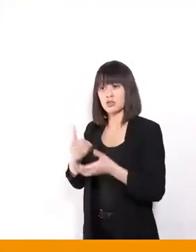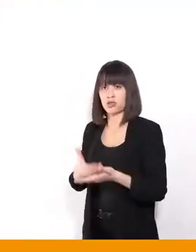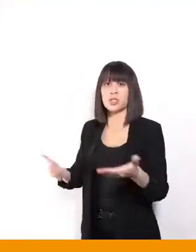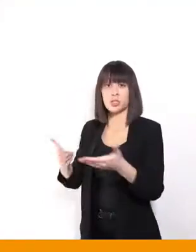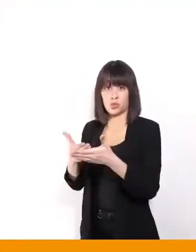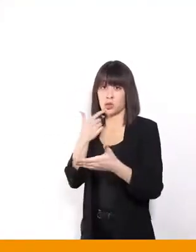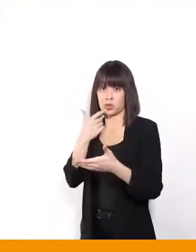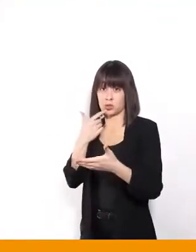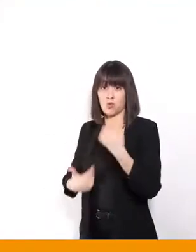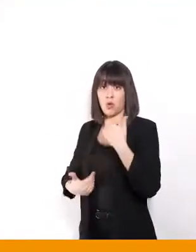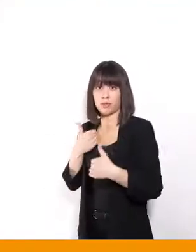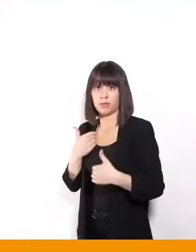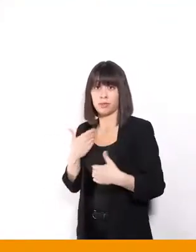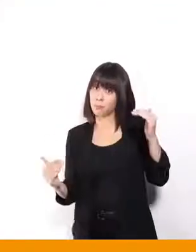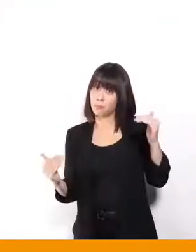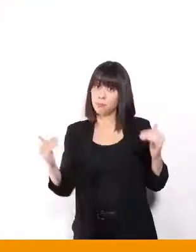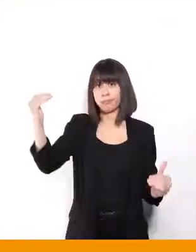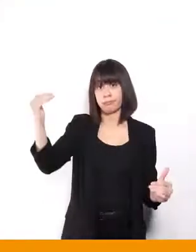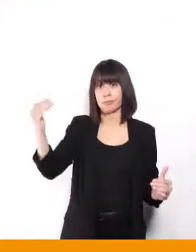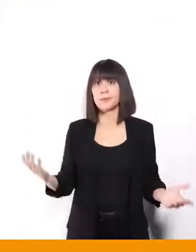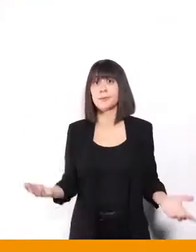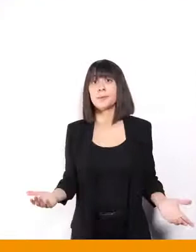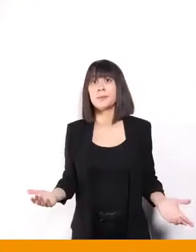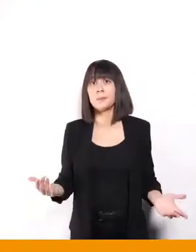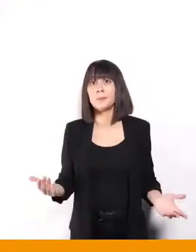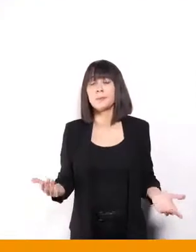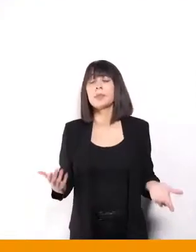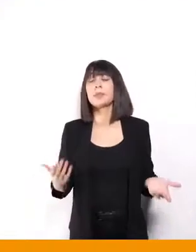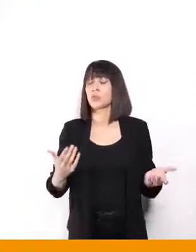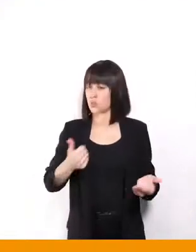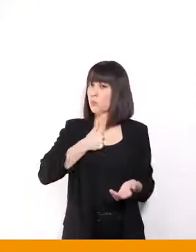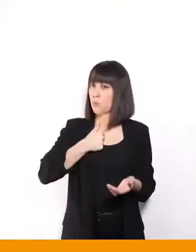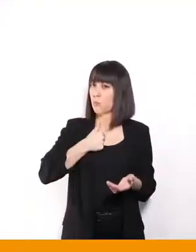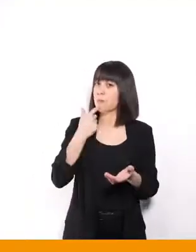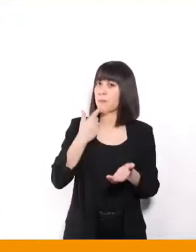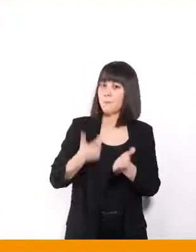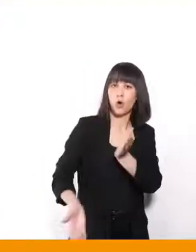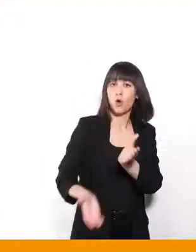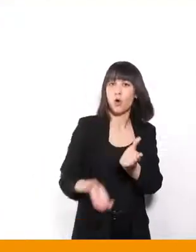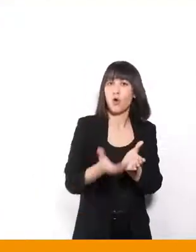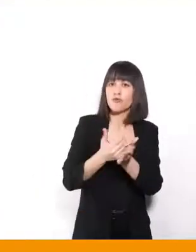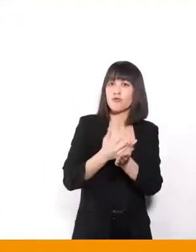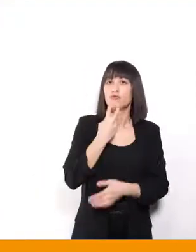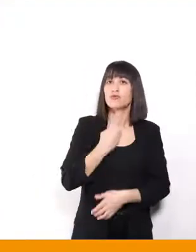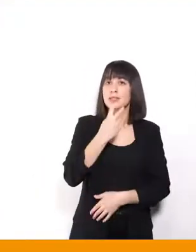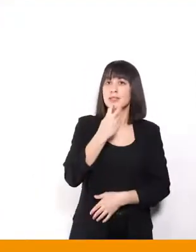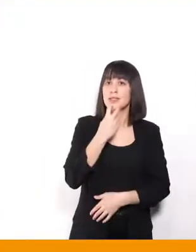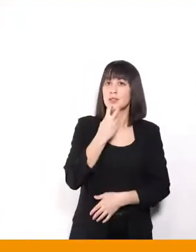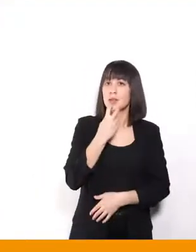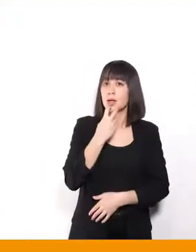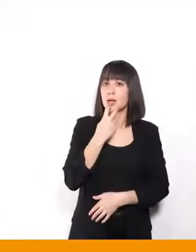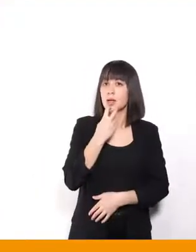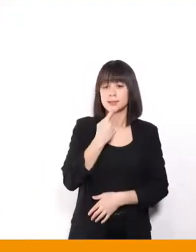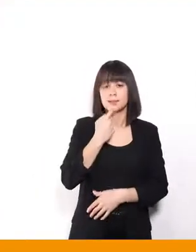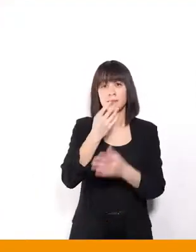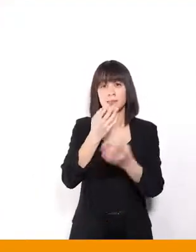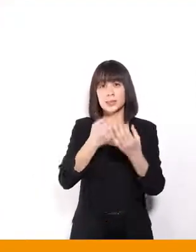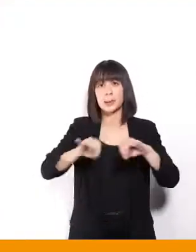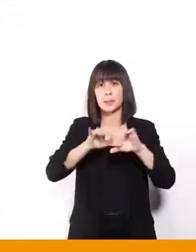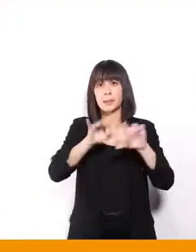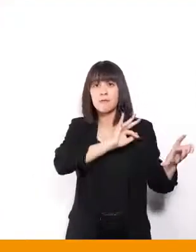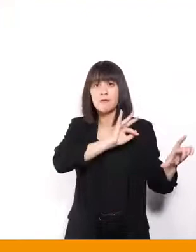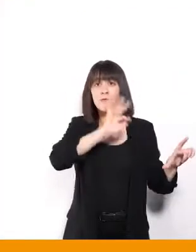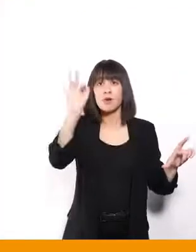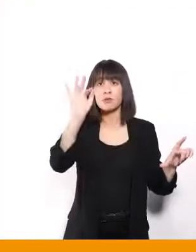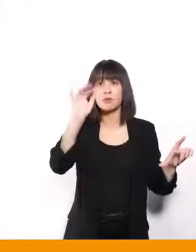mettre en place un revenu citoyen, de toute façon, qui fait que dans notre pays, personne ne vivra avec moins de 920 €